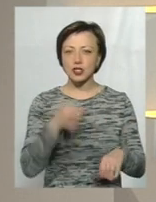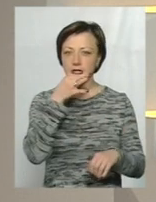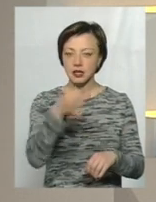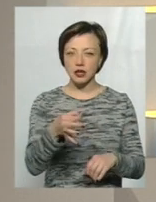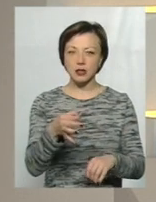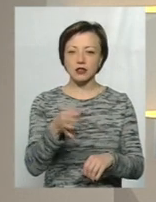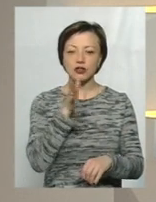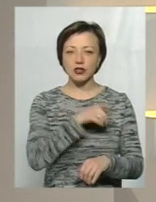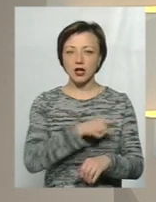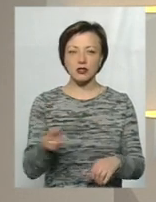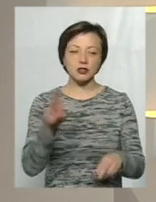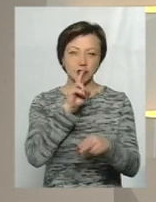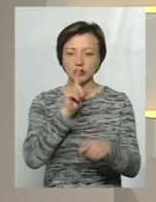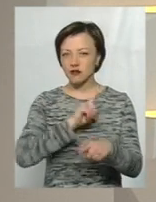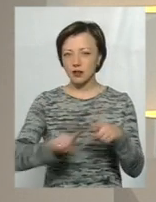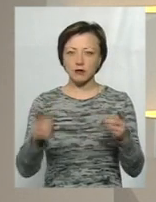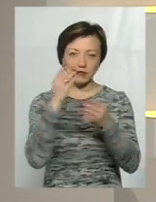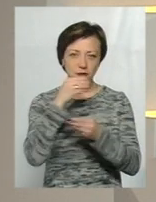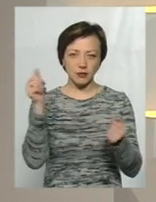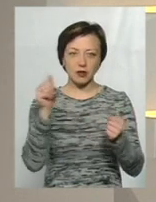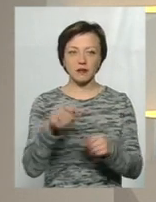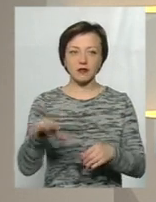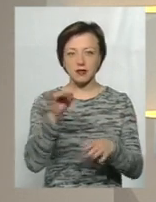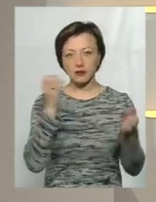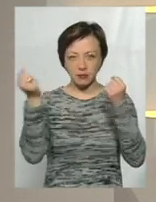час дуже стрімко летить, всі в роботі, в